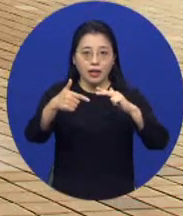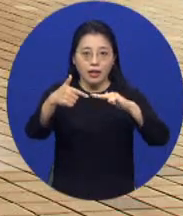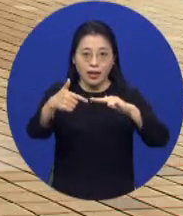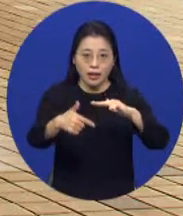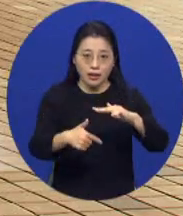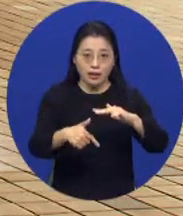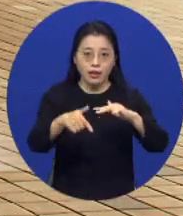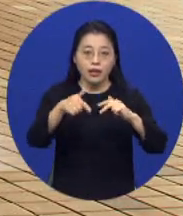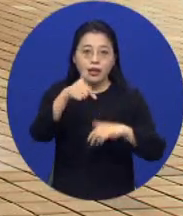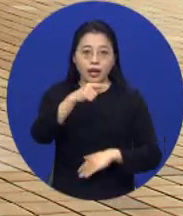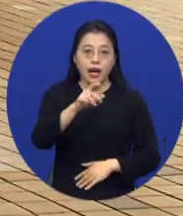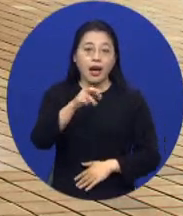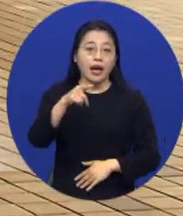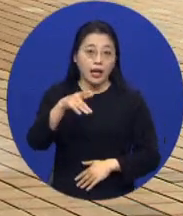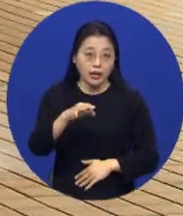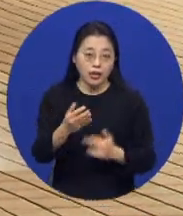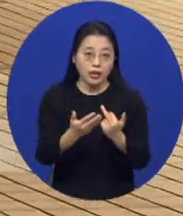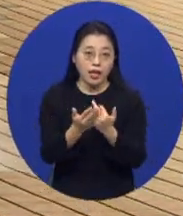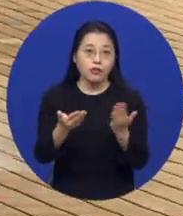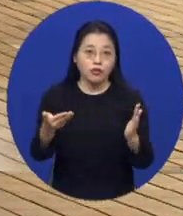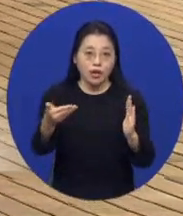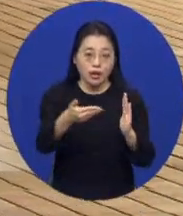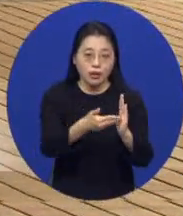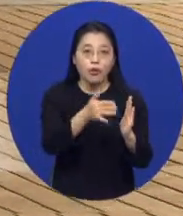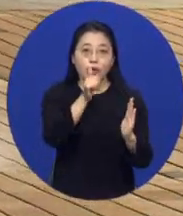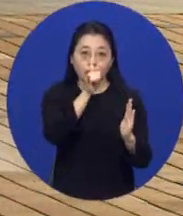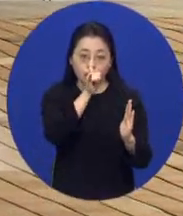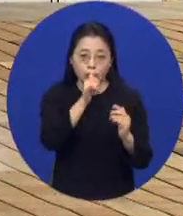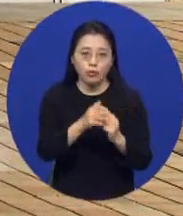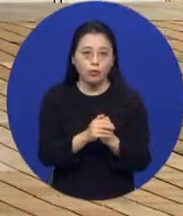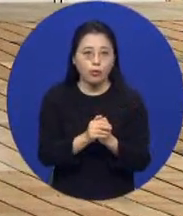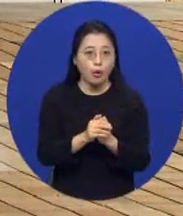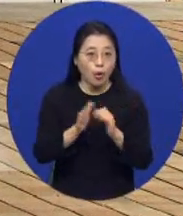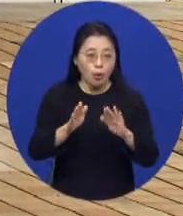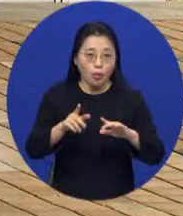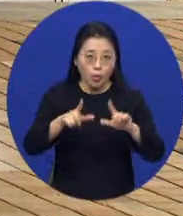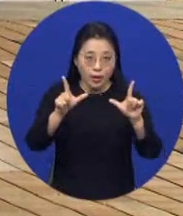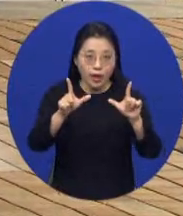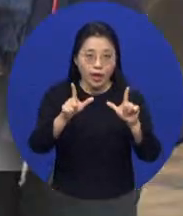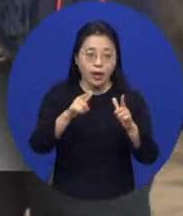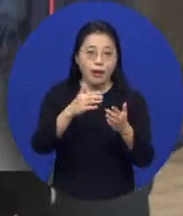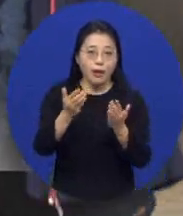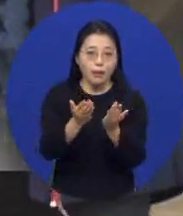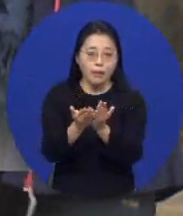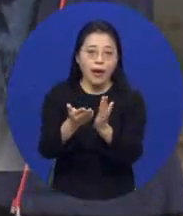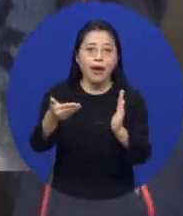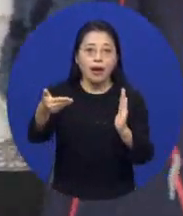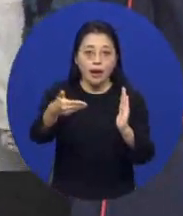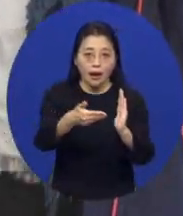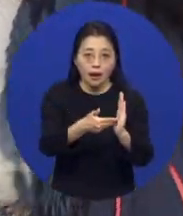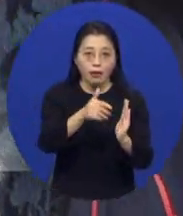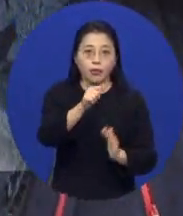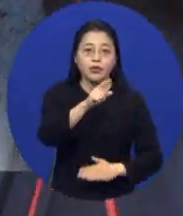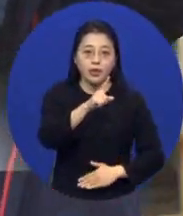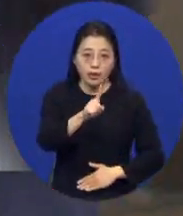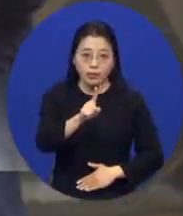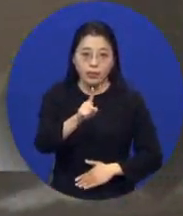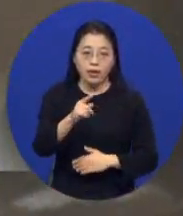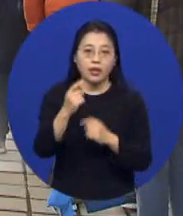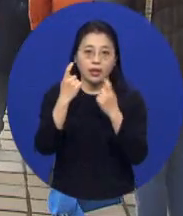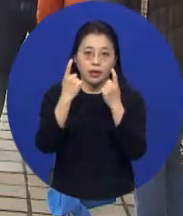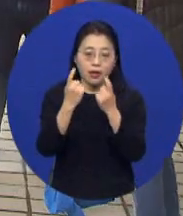5천톤급 크루즈 여객선이 입항하는 등 올해 제주에 계약예정인 크루즈는 쉬운 한 차례 관광객 12만 명이